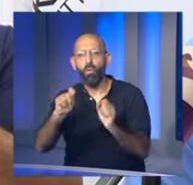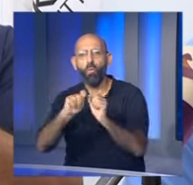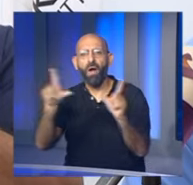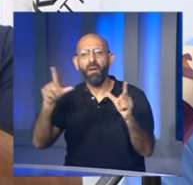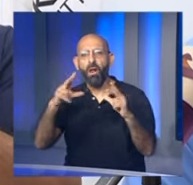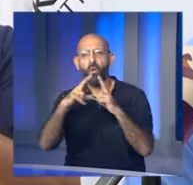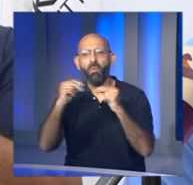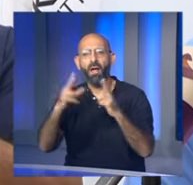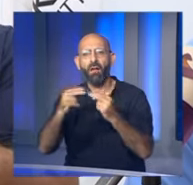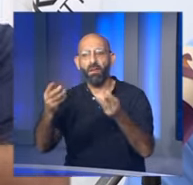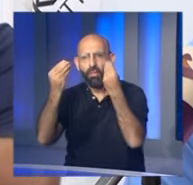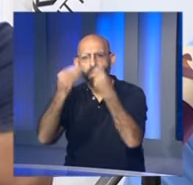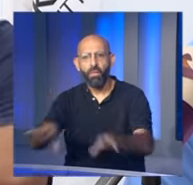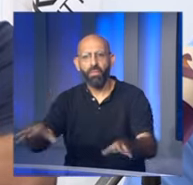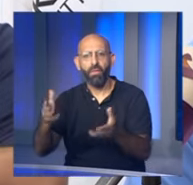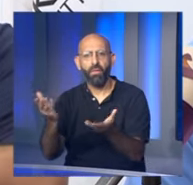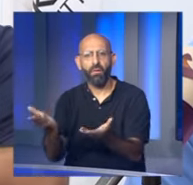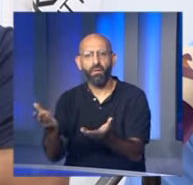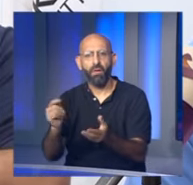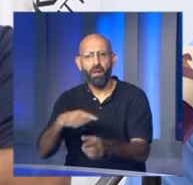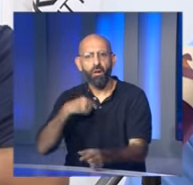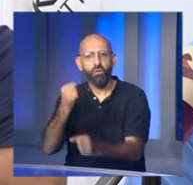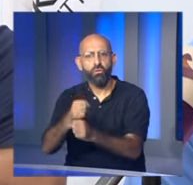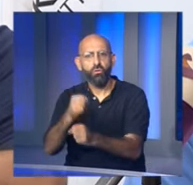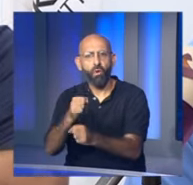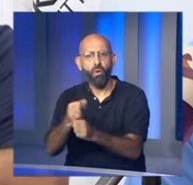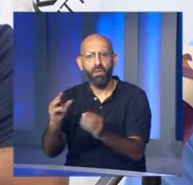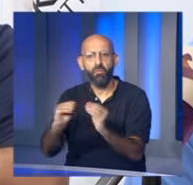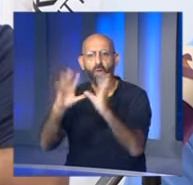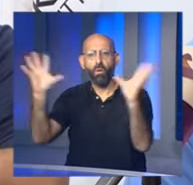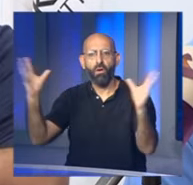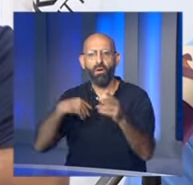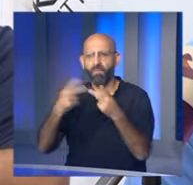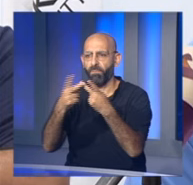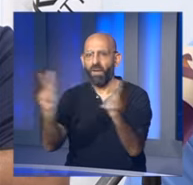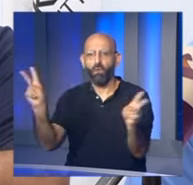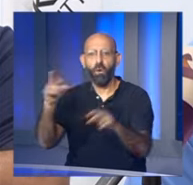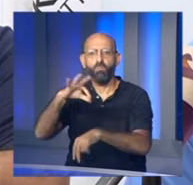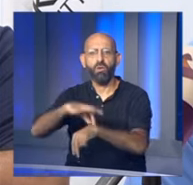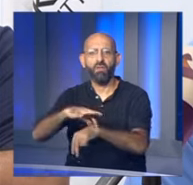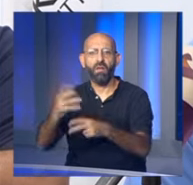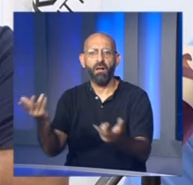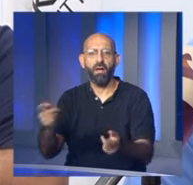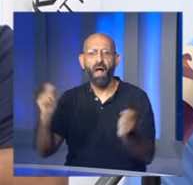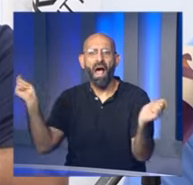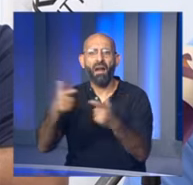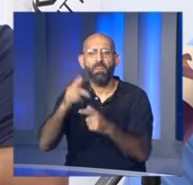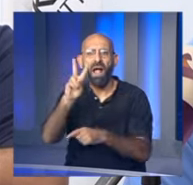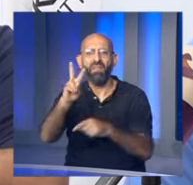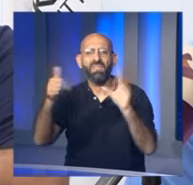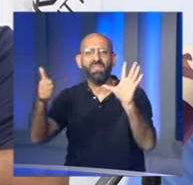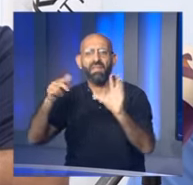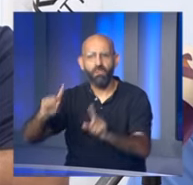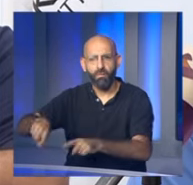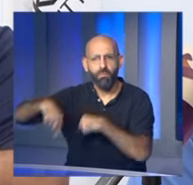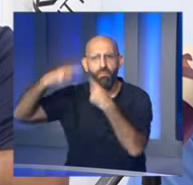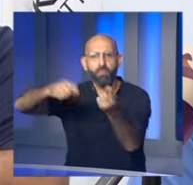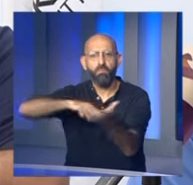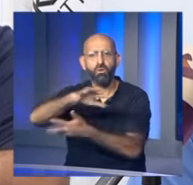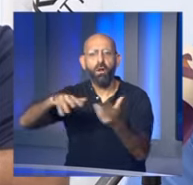اللي عصفت بالبلد من من النهار اللي فتحت فيه المستشفى من حرب ال 2006 لليوم ما في